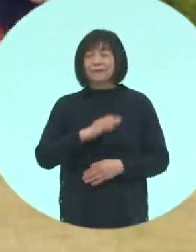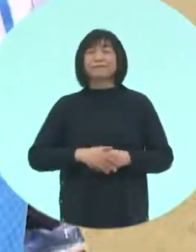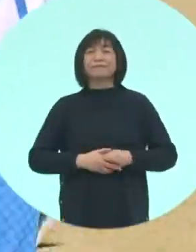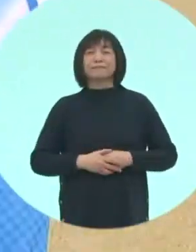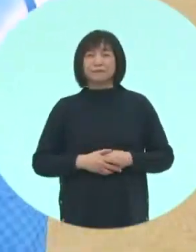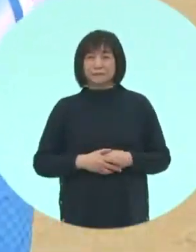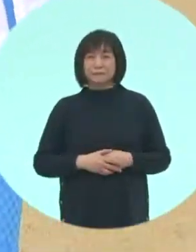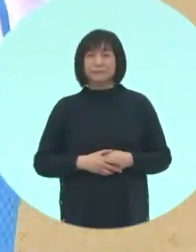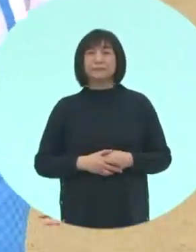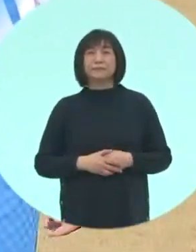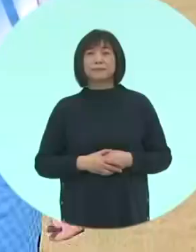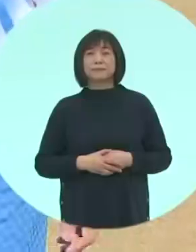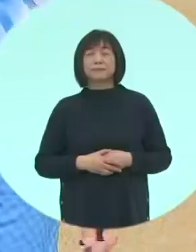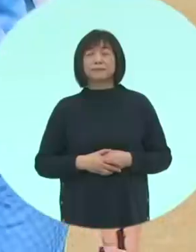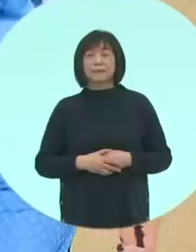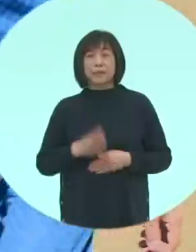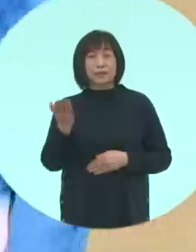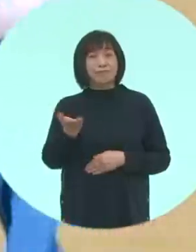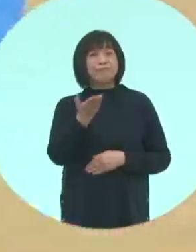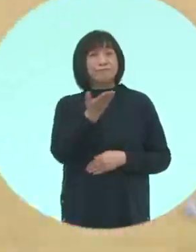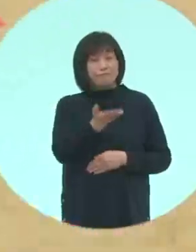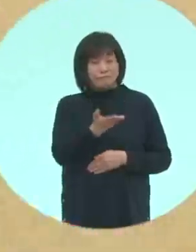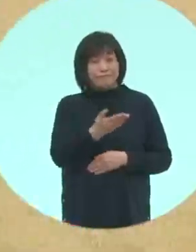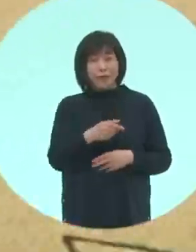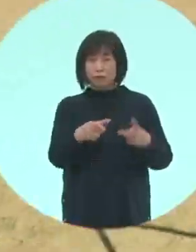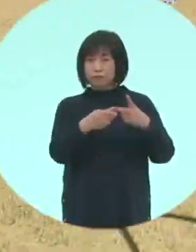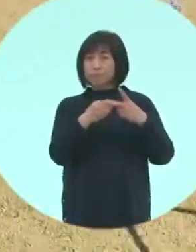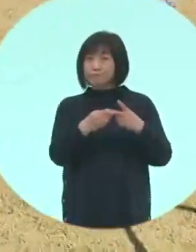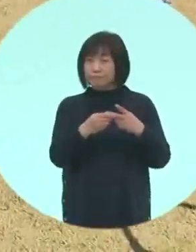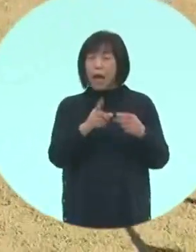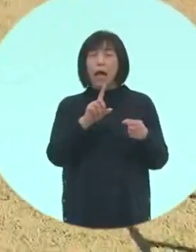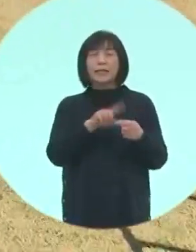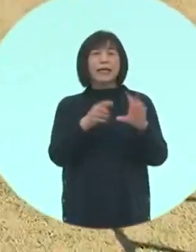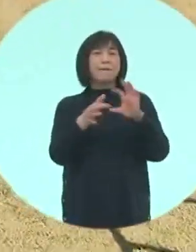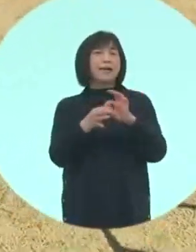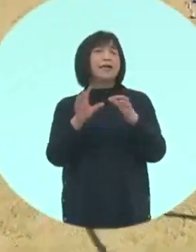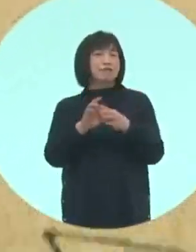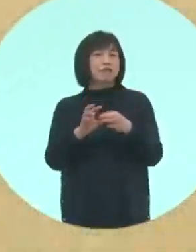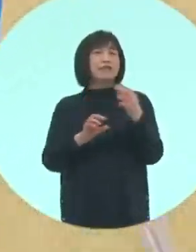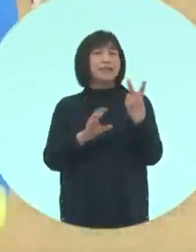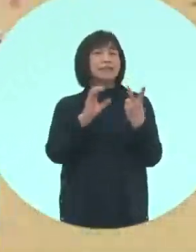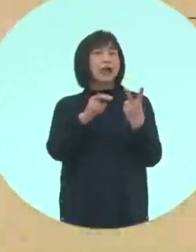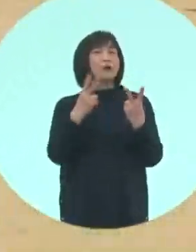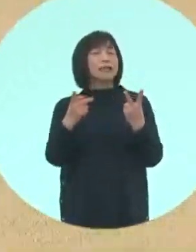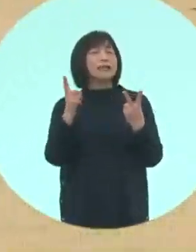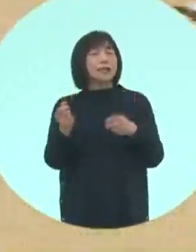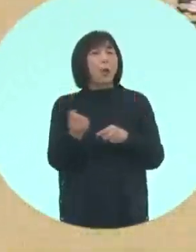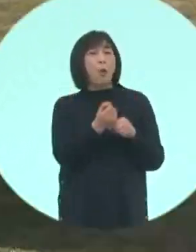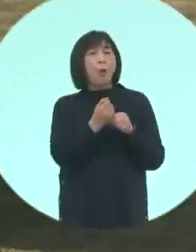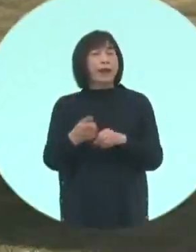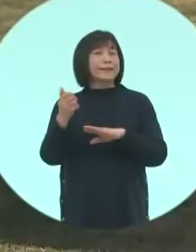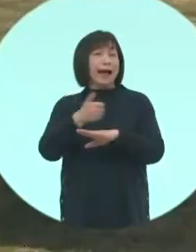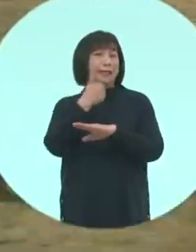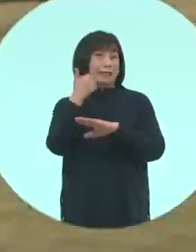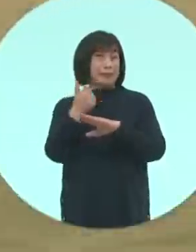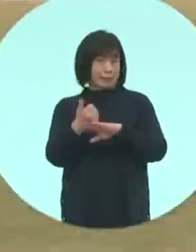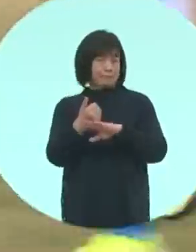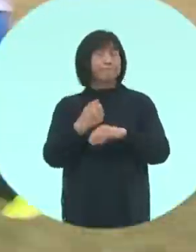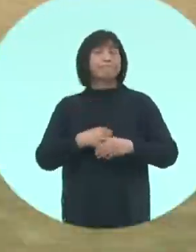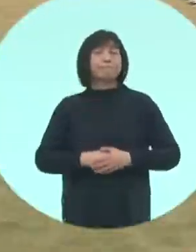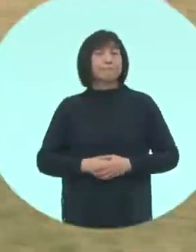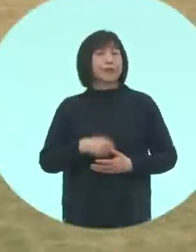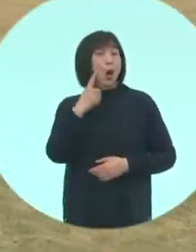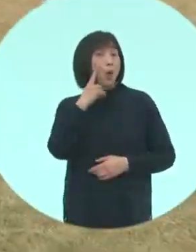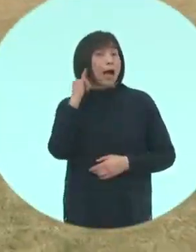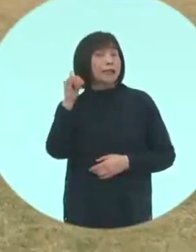。 続いても年輪ピック岐阜2021応援大使でお母さんと一緒